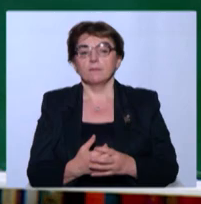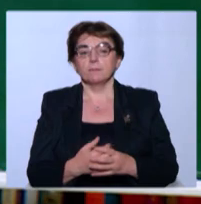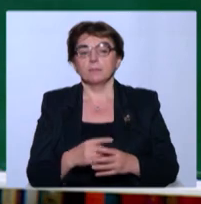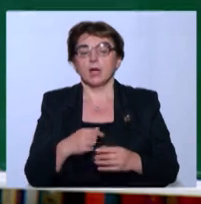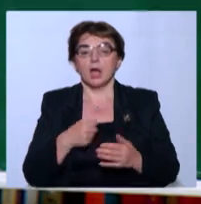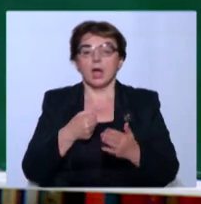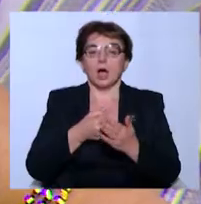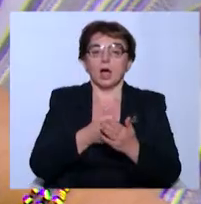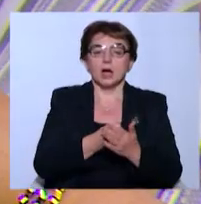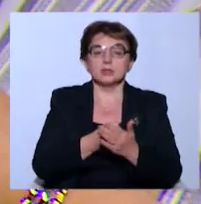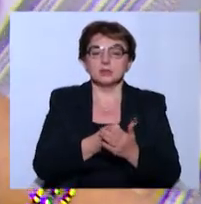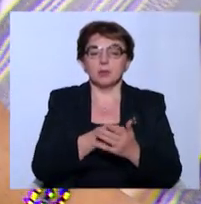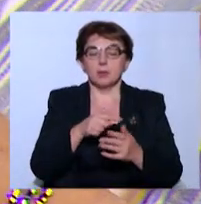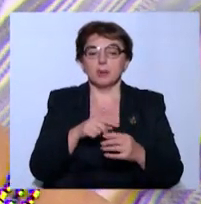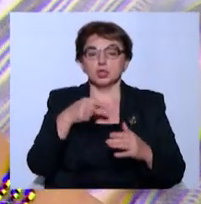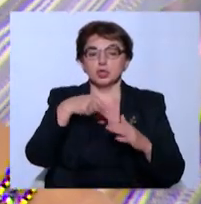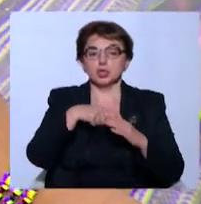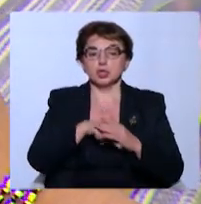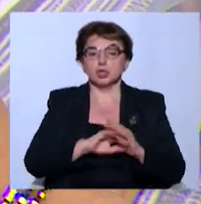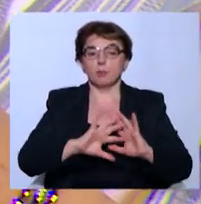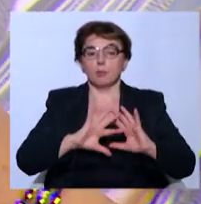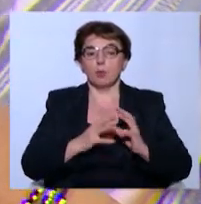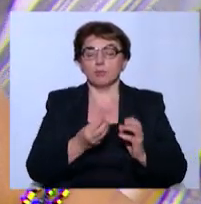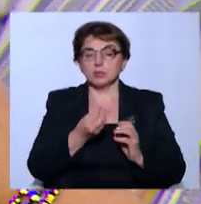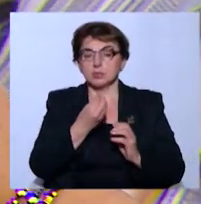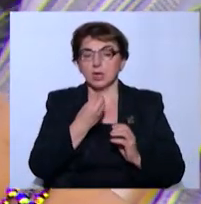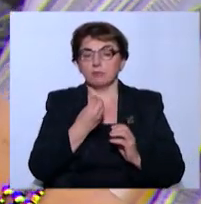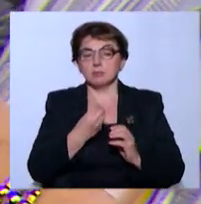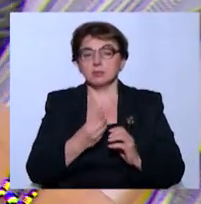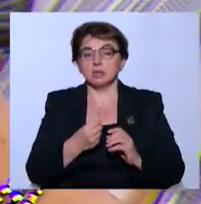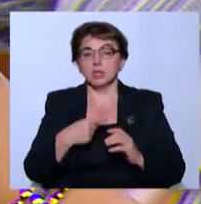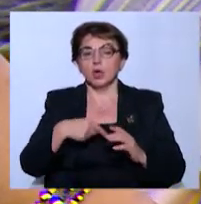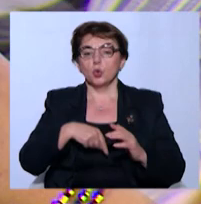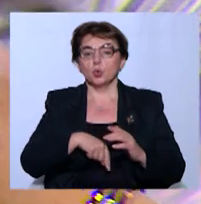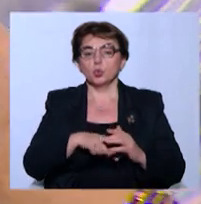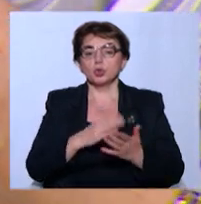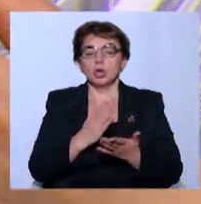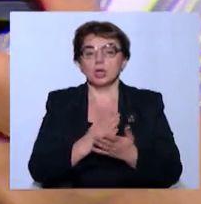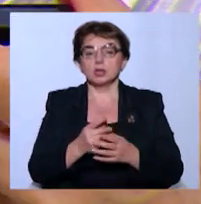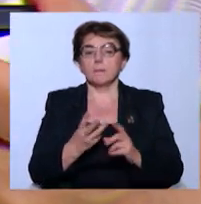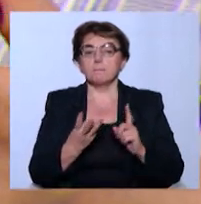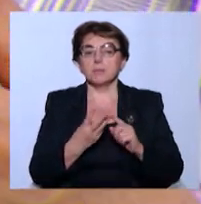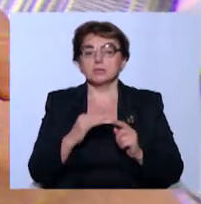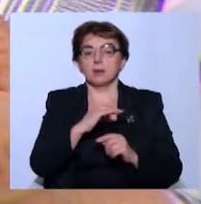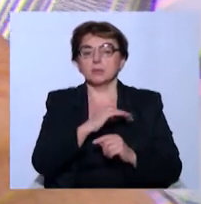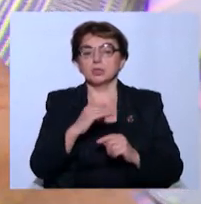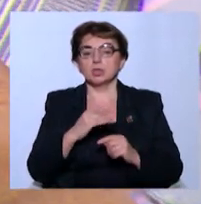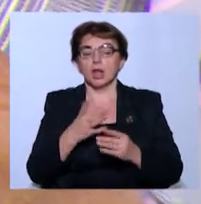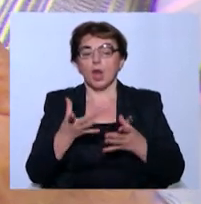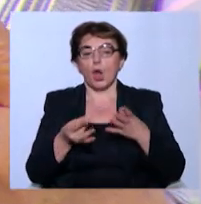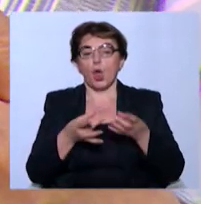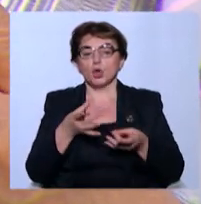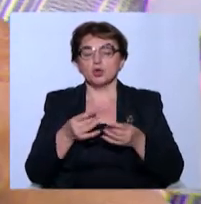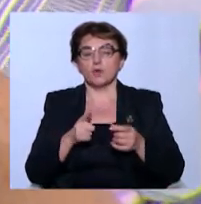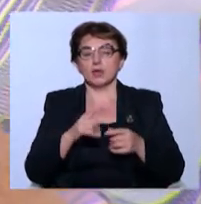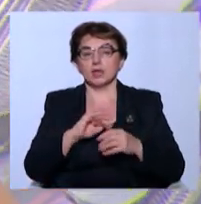აწვება ზეწოლას იწვევს მასში მოხვედრილ საკვებზე და კუჭში ასევე არის მესამე შრე, ლორწოვანი გარ